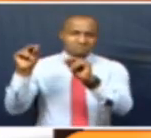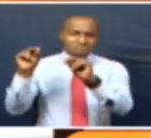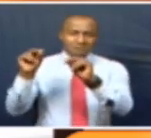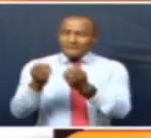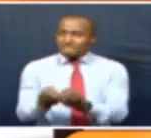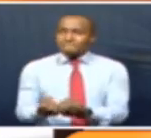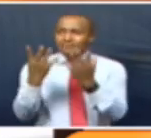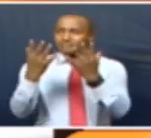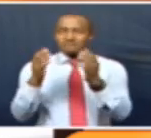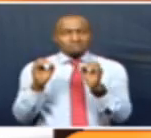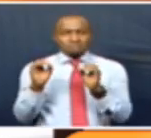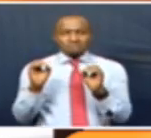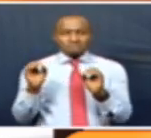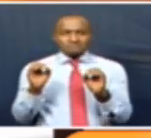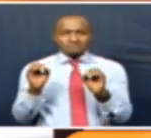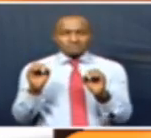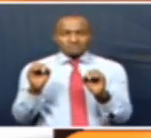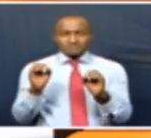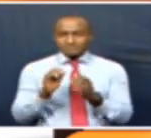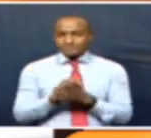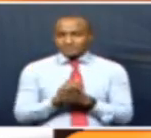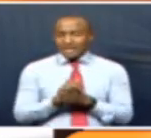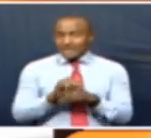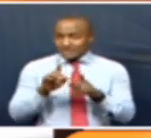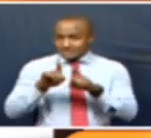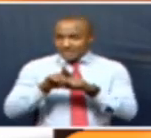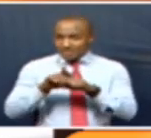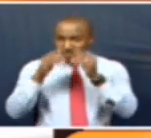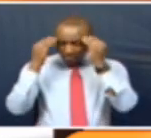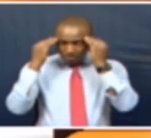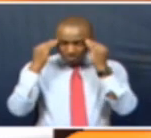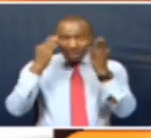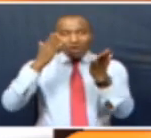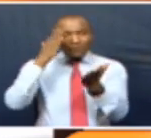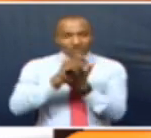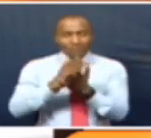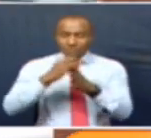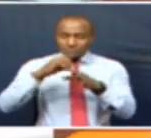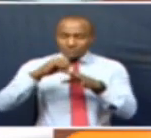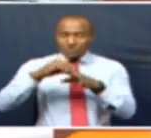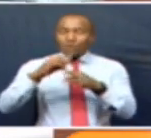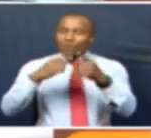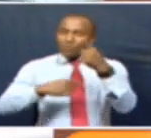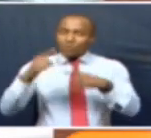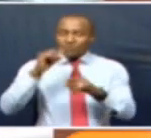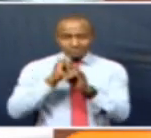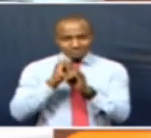hayo kijiri, mahakama ya rufaa imethibitisha ushindi wa gavana wa Nairobi Mike Sonko.